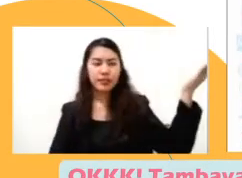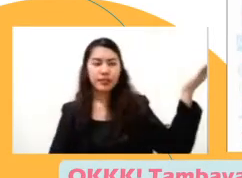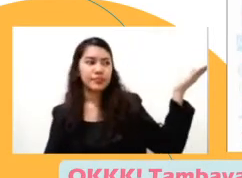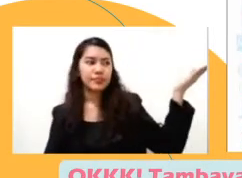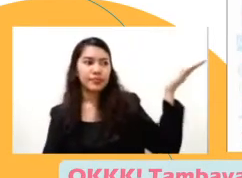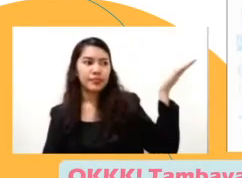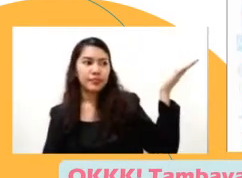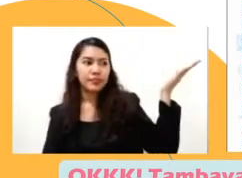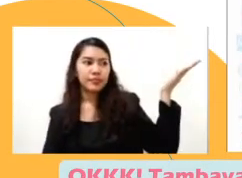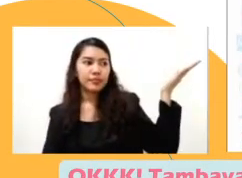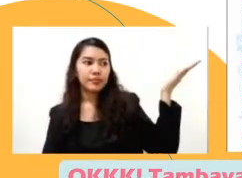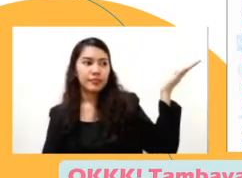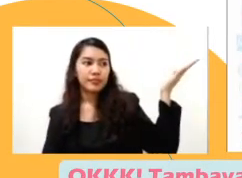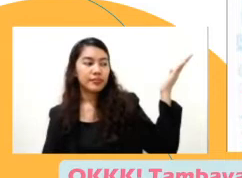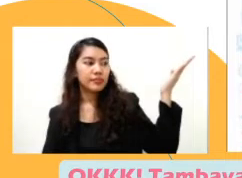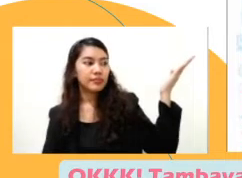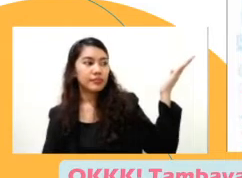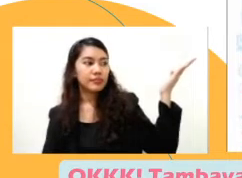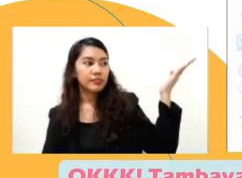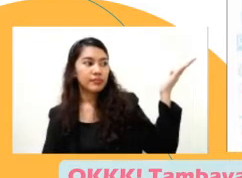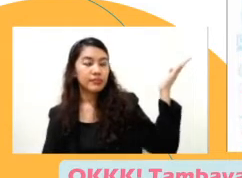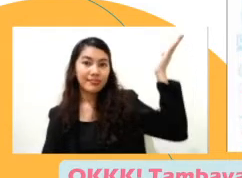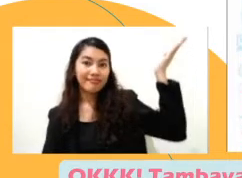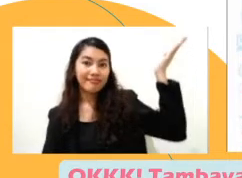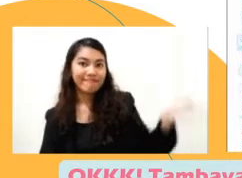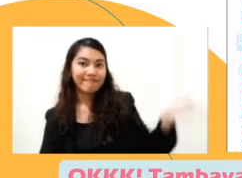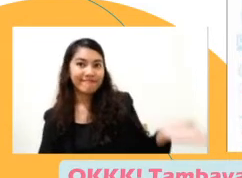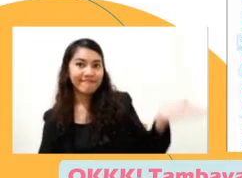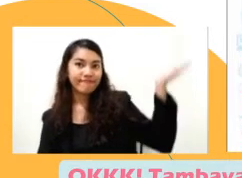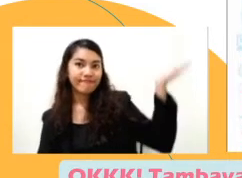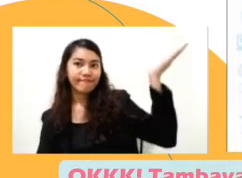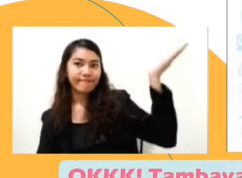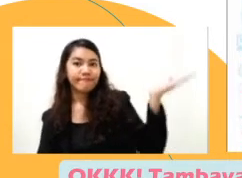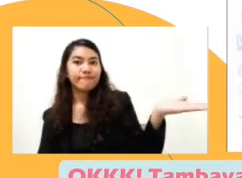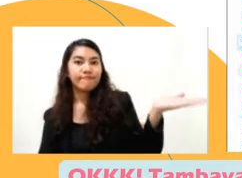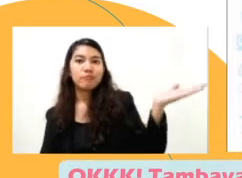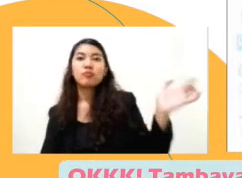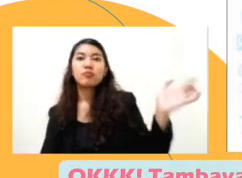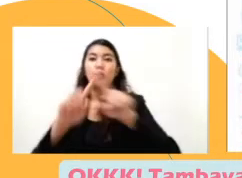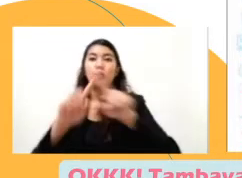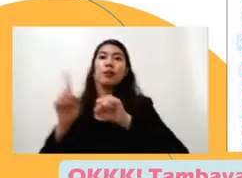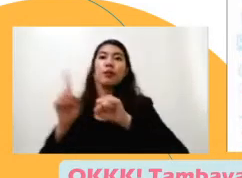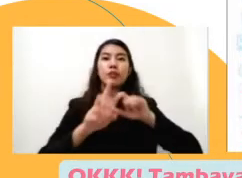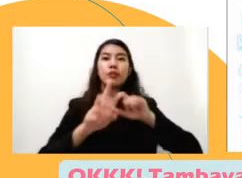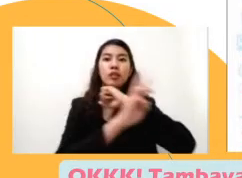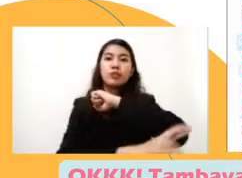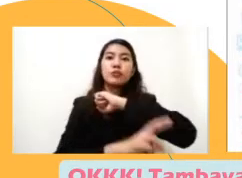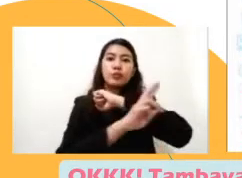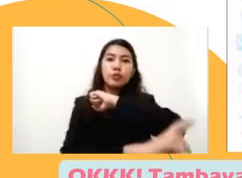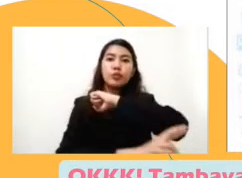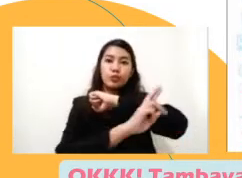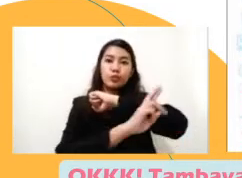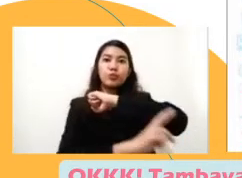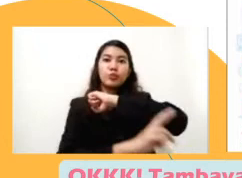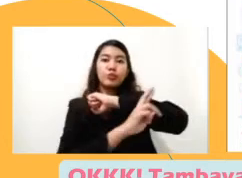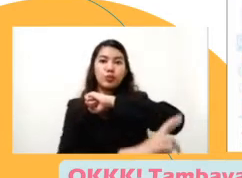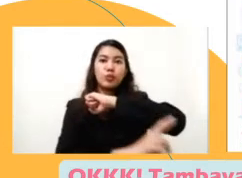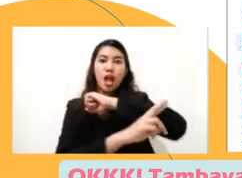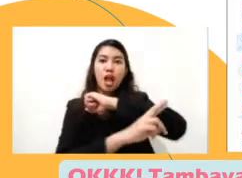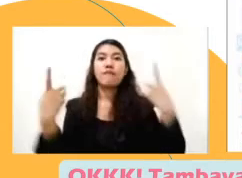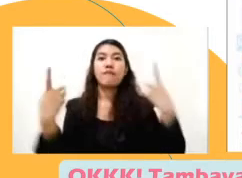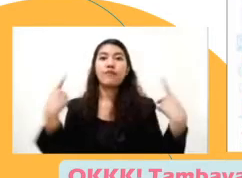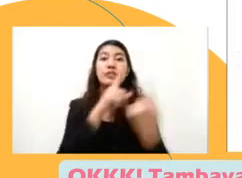or helplines dyan sa mga numbers na yan. At makikita natin na region-specific ang mga